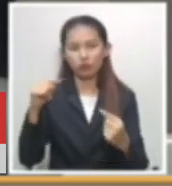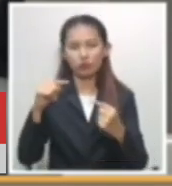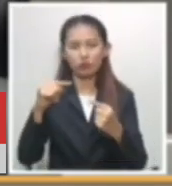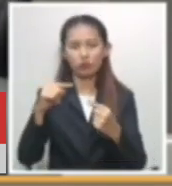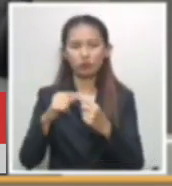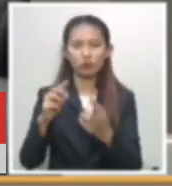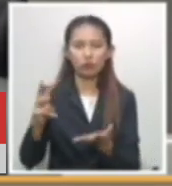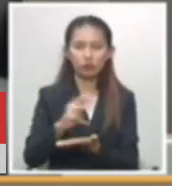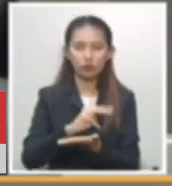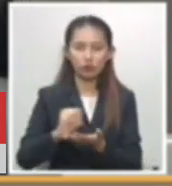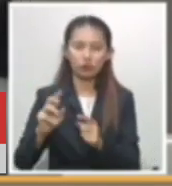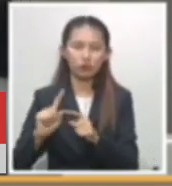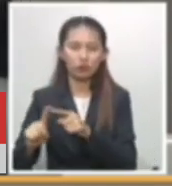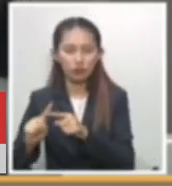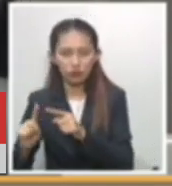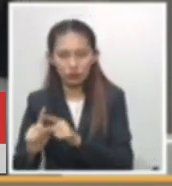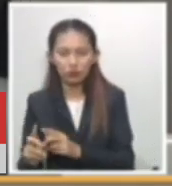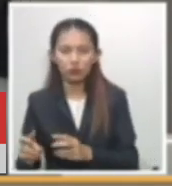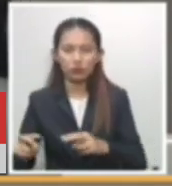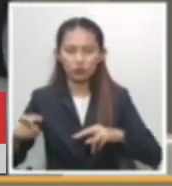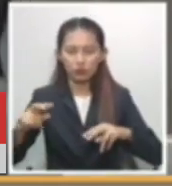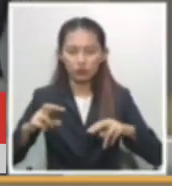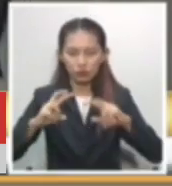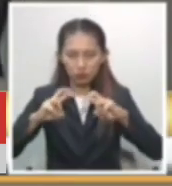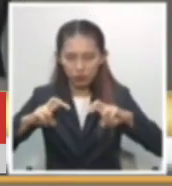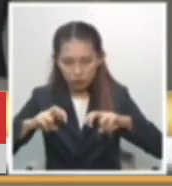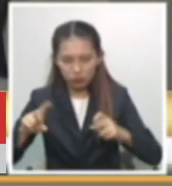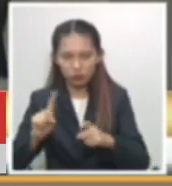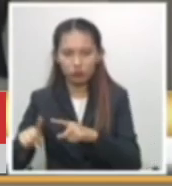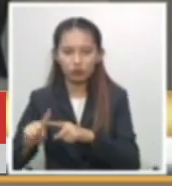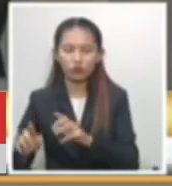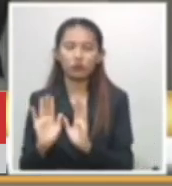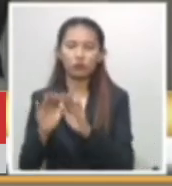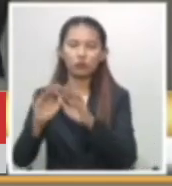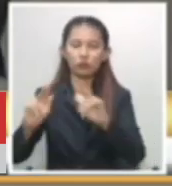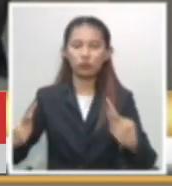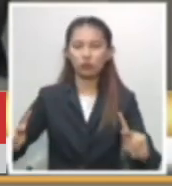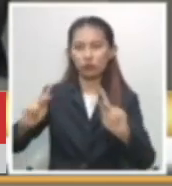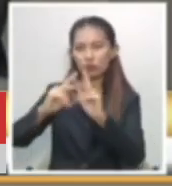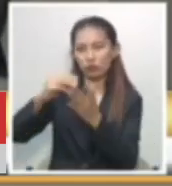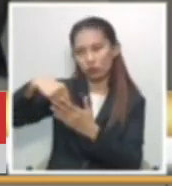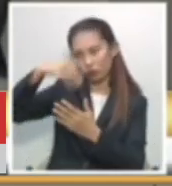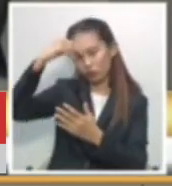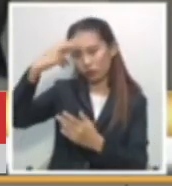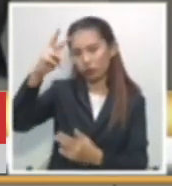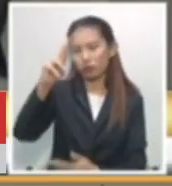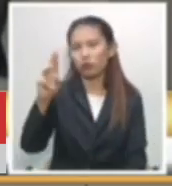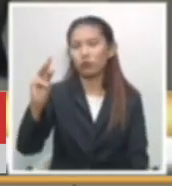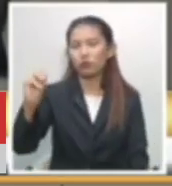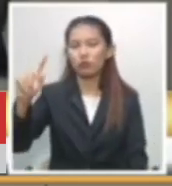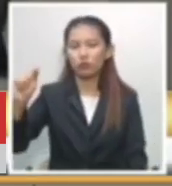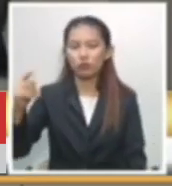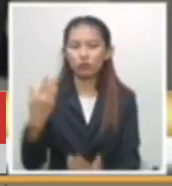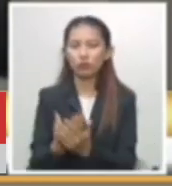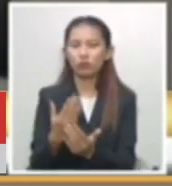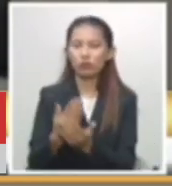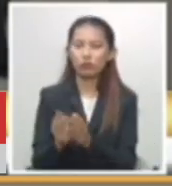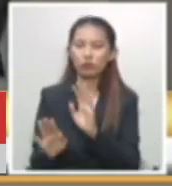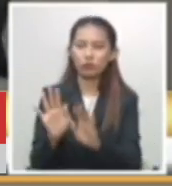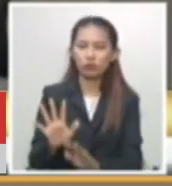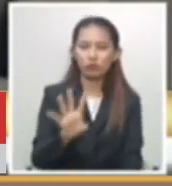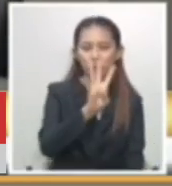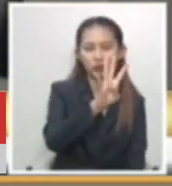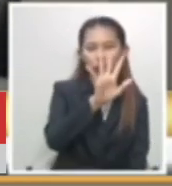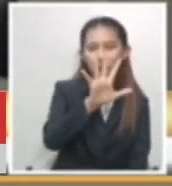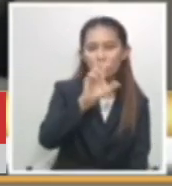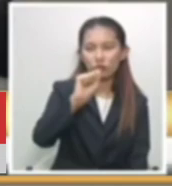าสตร์วิจัยและนวัตกรรมฝากรัฐมนตรีกระทรวงศึกษาด้วยครับงบประมาณ 4-5 แสนทั้งบุคลากรทั้งอะไรรวมกัน